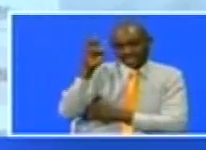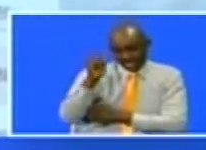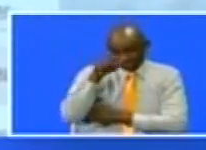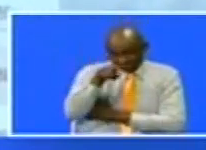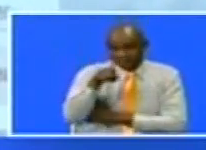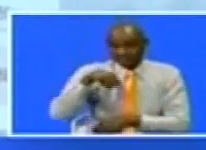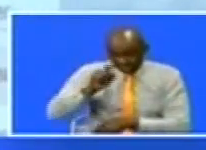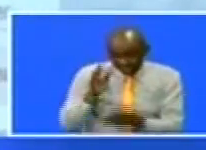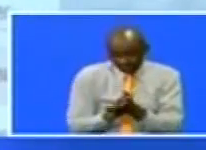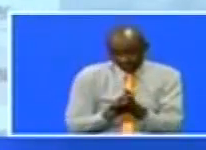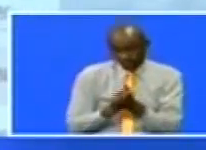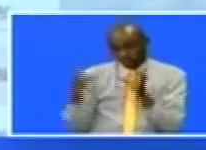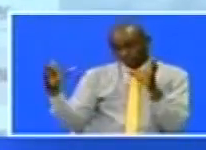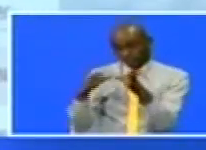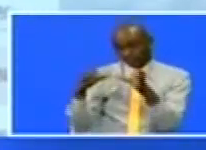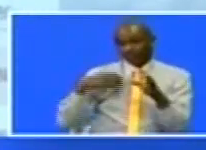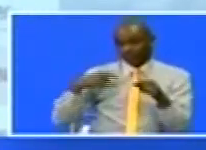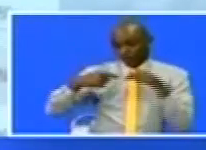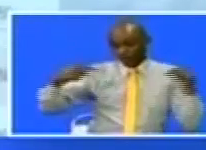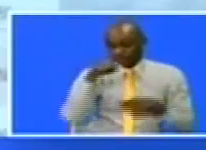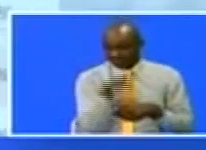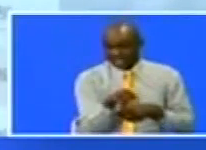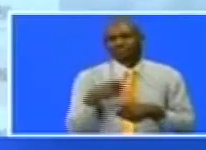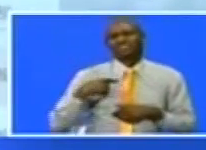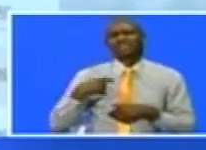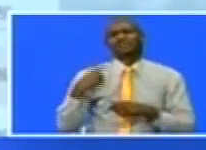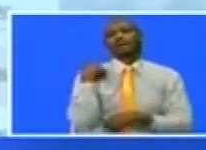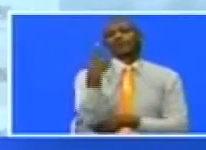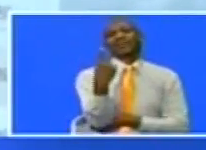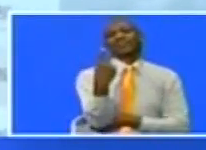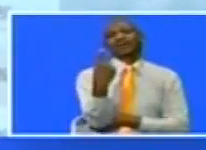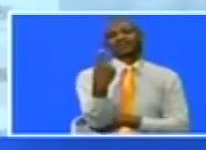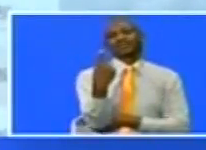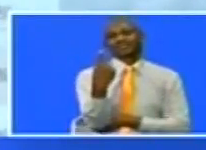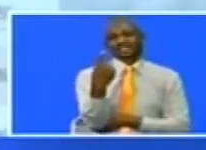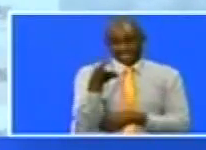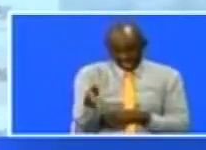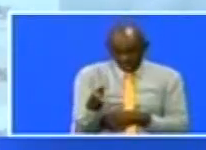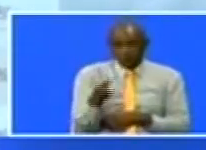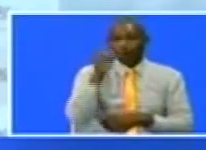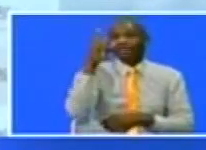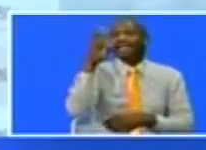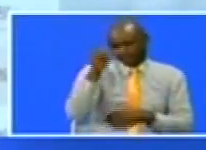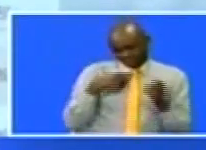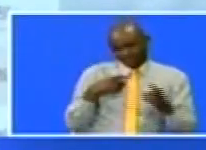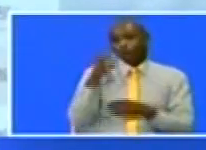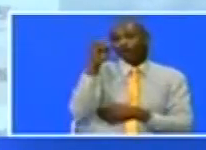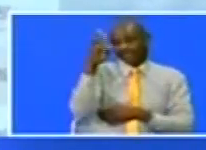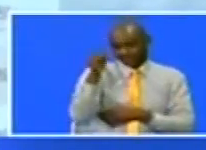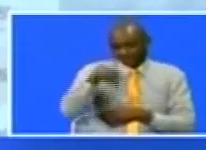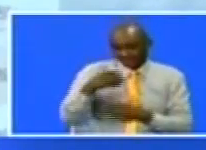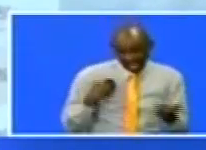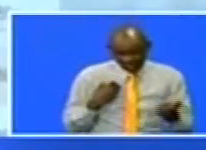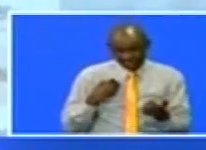William Baraka Mtengo ambaye ni wa mrengo wa CORD anaongoza kutoka chama cha ODM anaongoza kwa zaidi